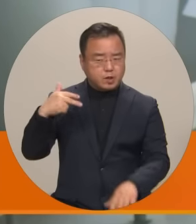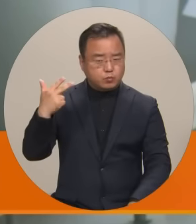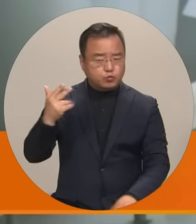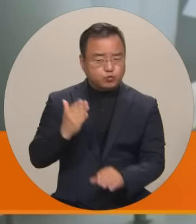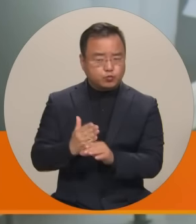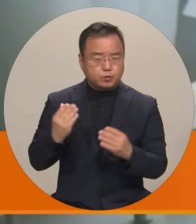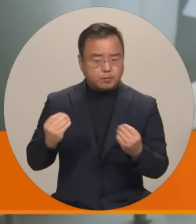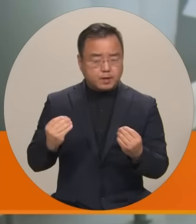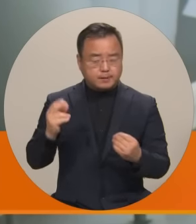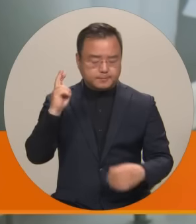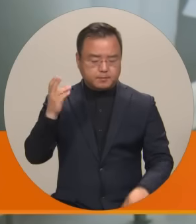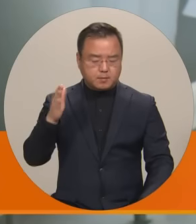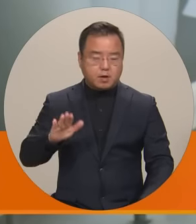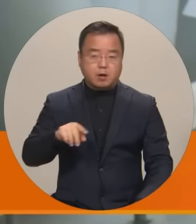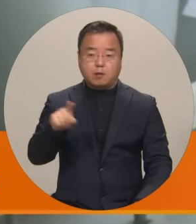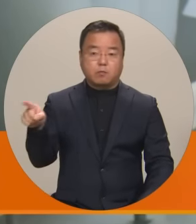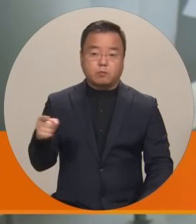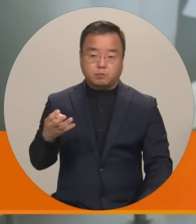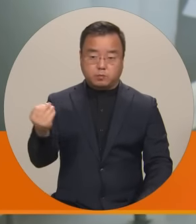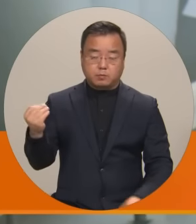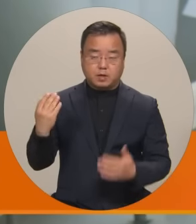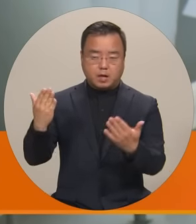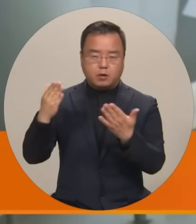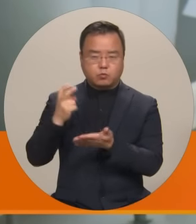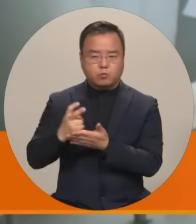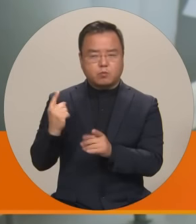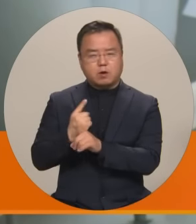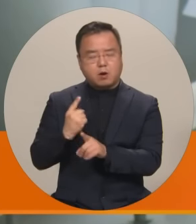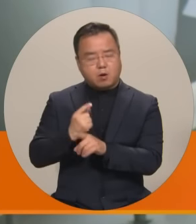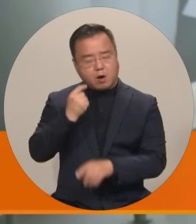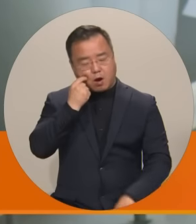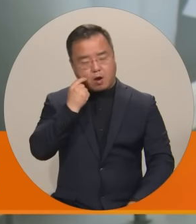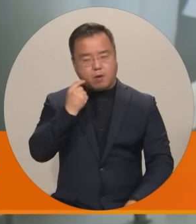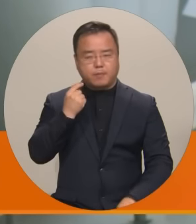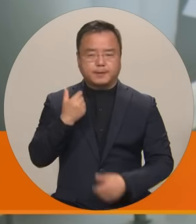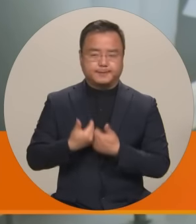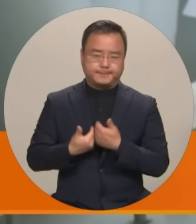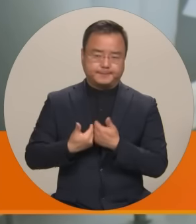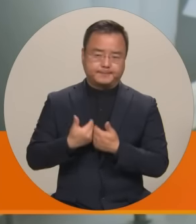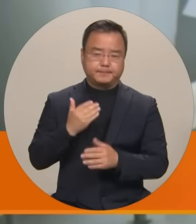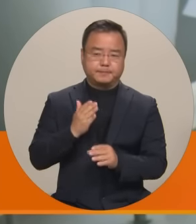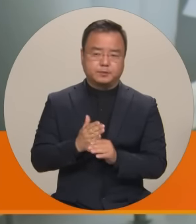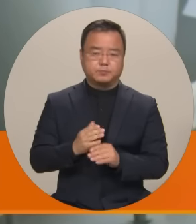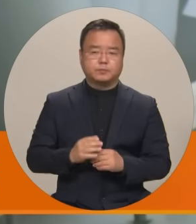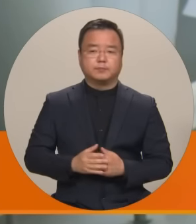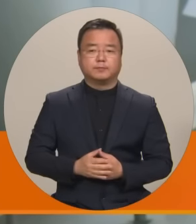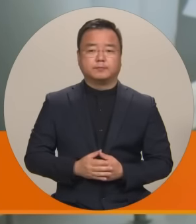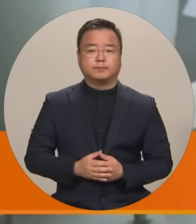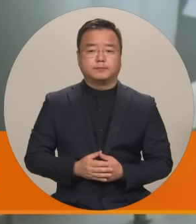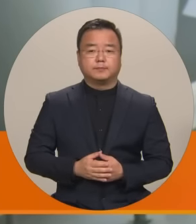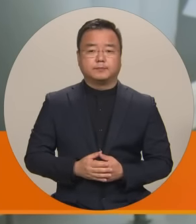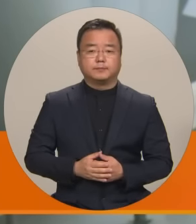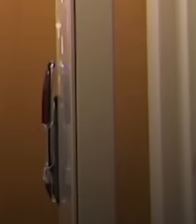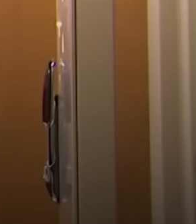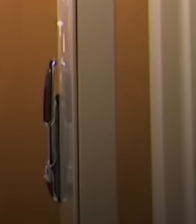증원의 반영한 학칙이 통과되지 못하는 등 파열음이 이어지고 있는데요 먼저 영상부터 보고 오겠습니다